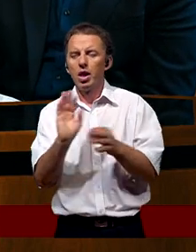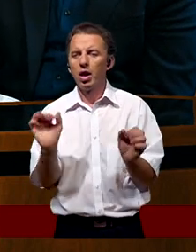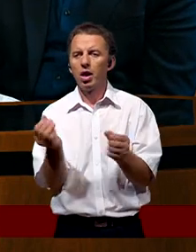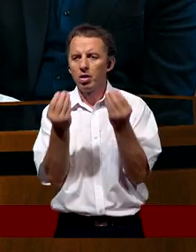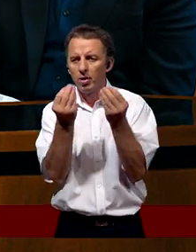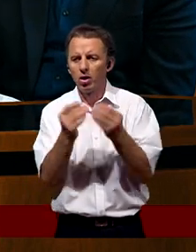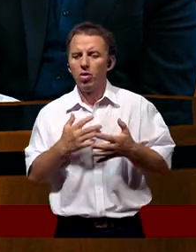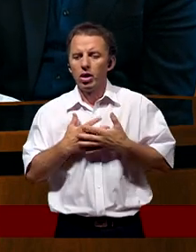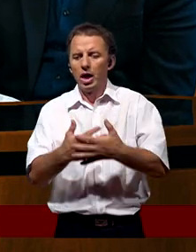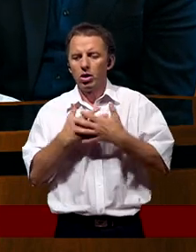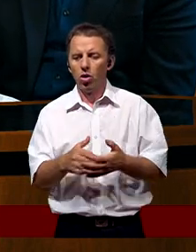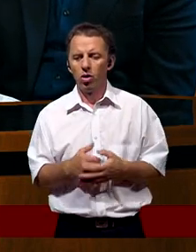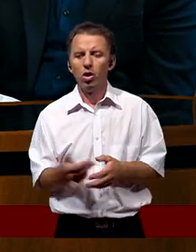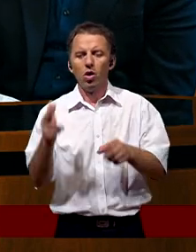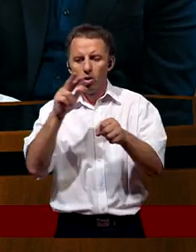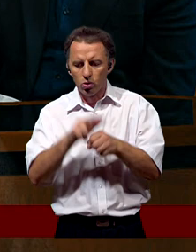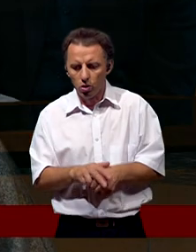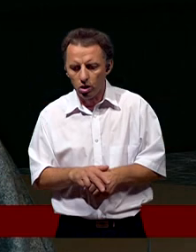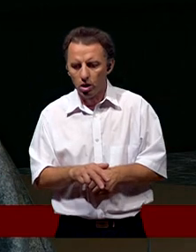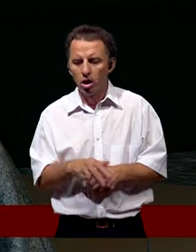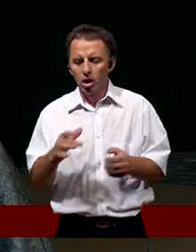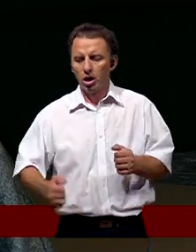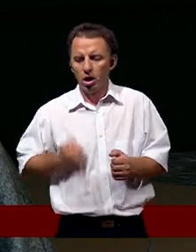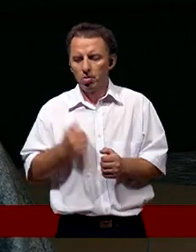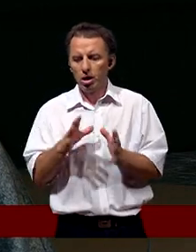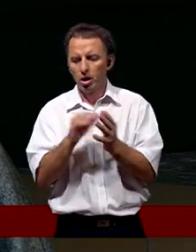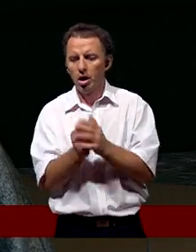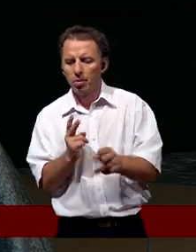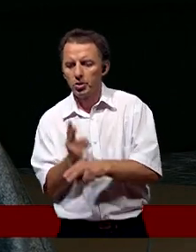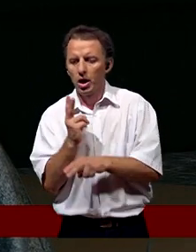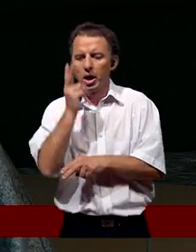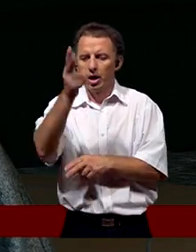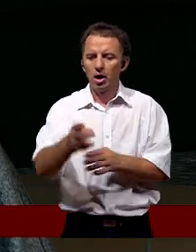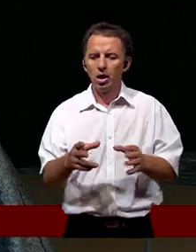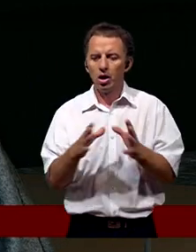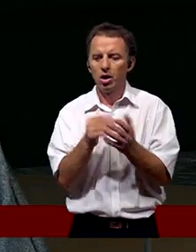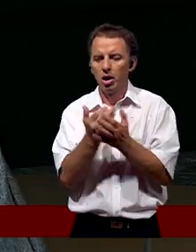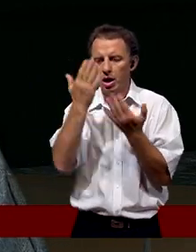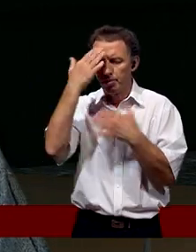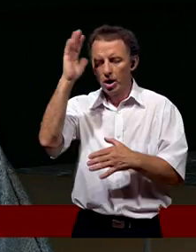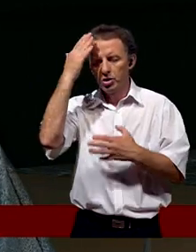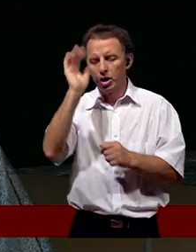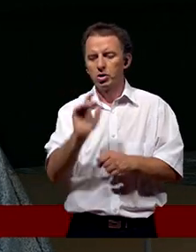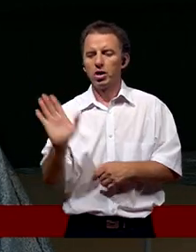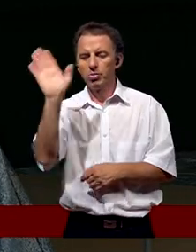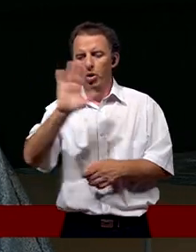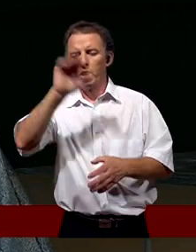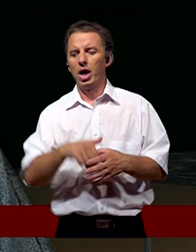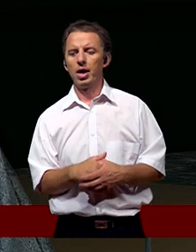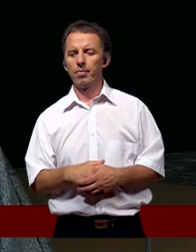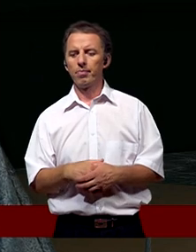jest niesamowicie mocny, który się chlubisz zakonem przez przekraczanie zakonu bezcześcisz Boga.